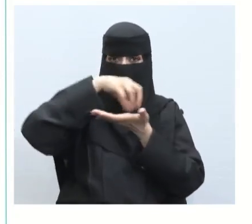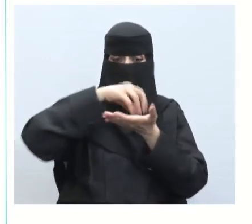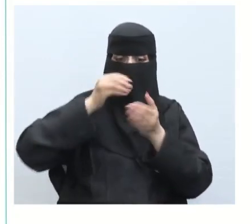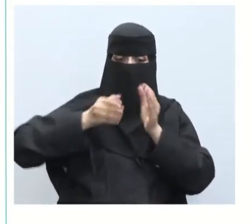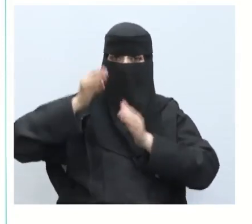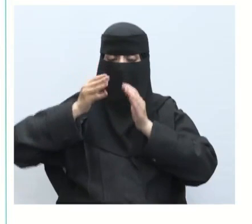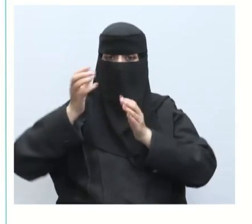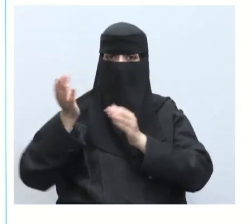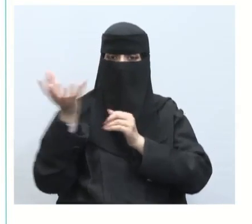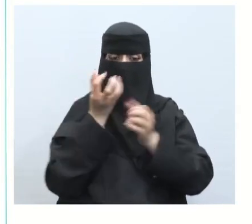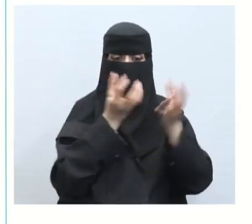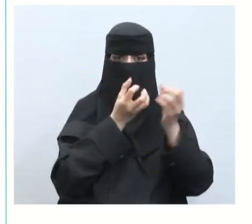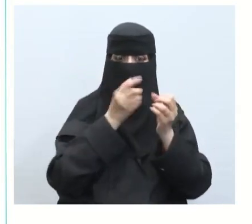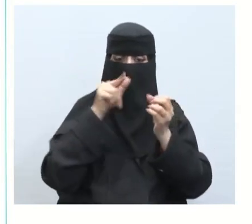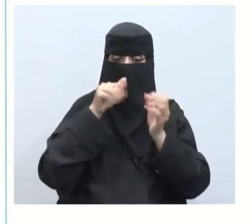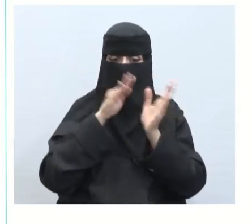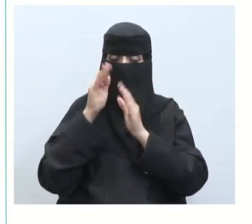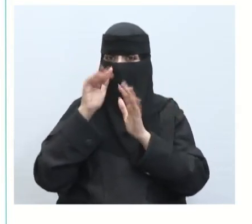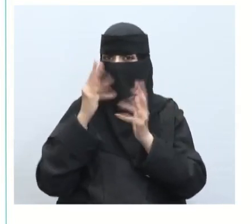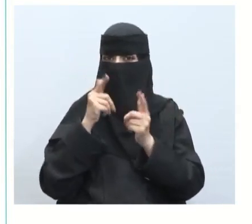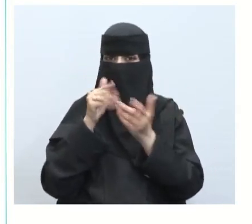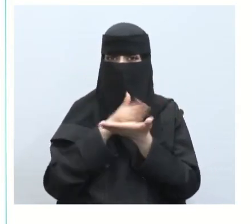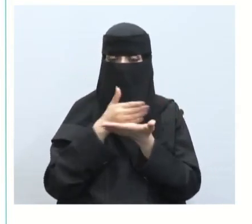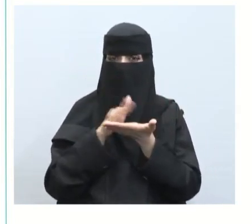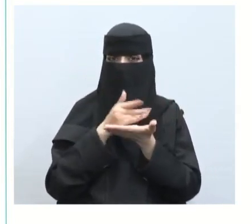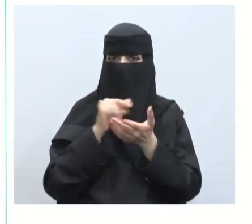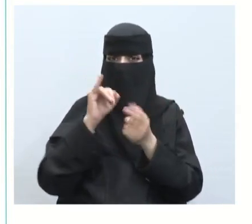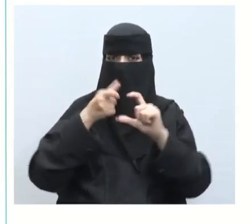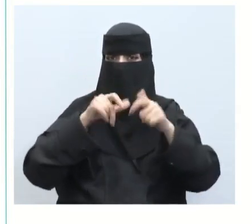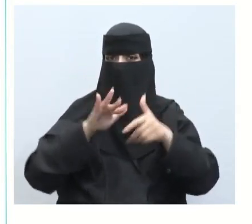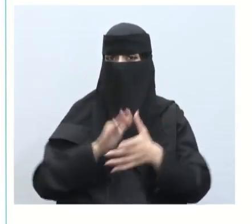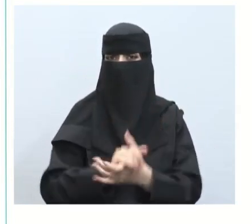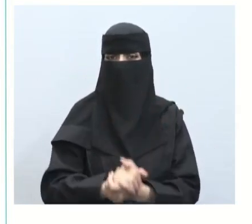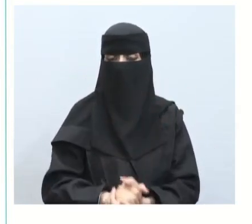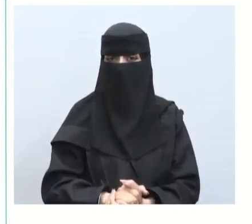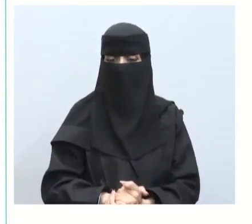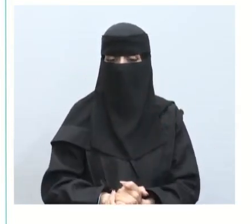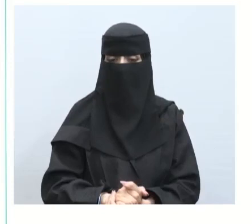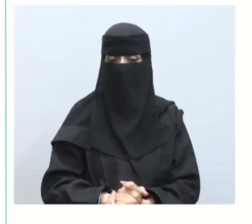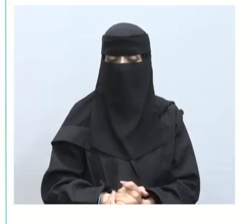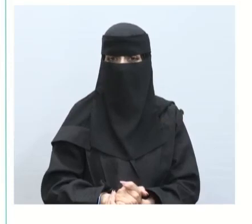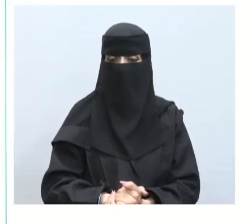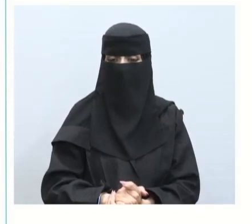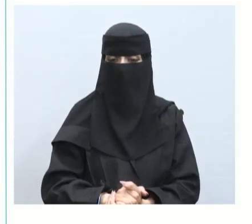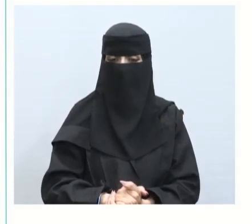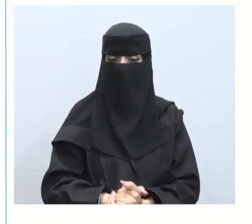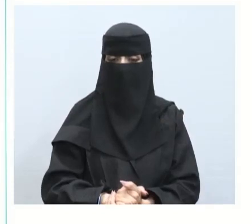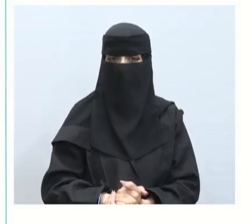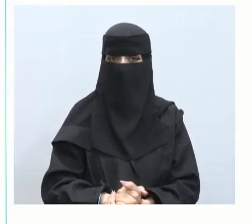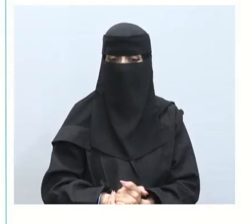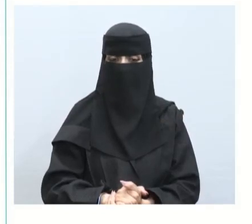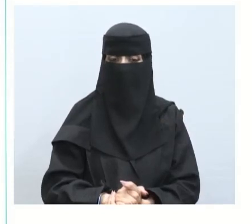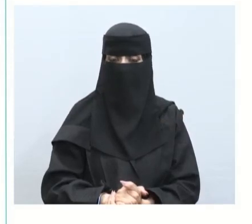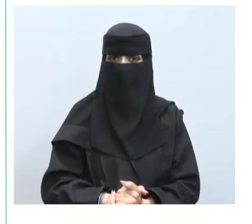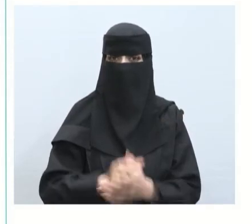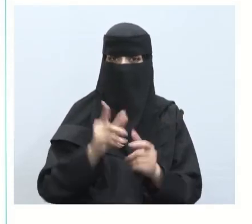والمعدات والمواد فراغ المنظمه ماذا نقصد ب او ماذا